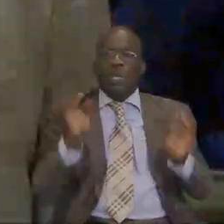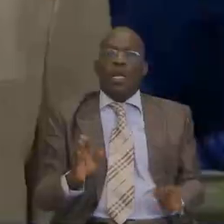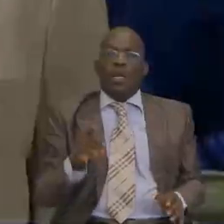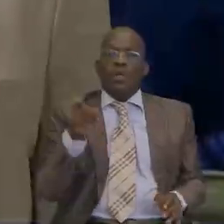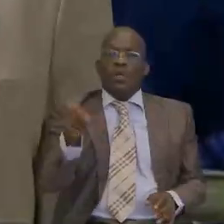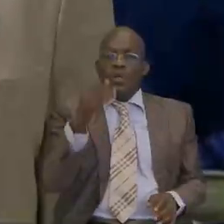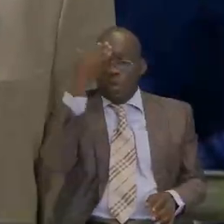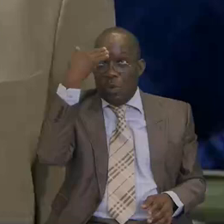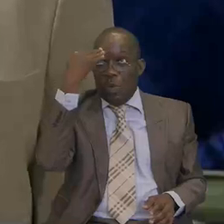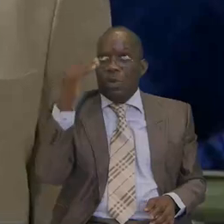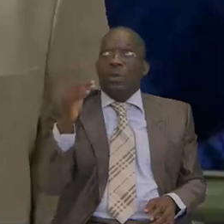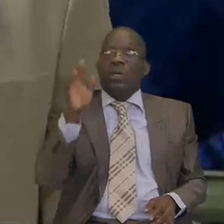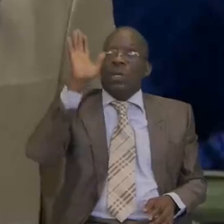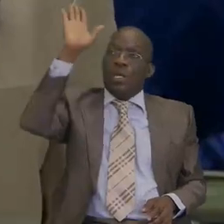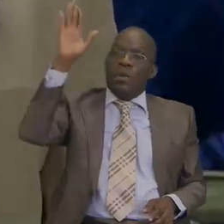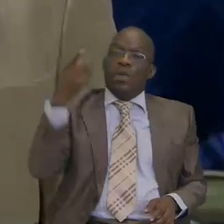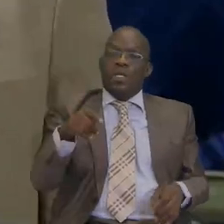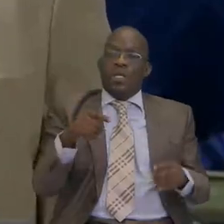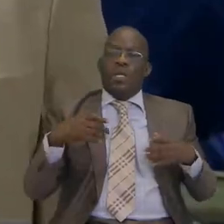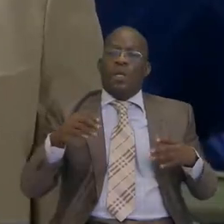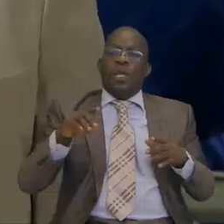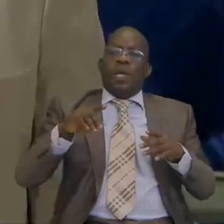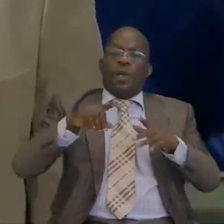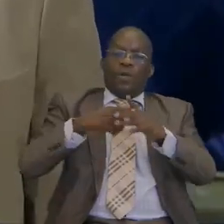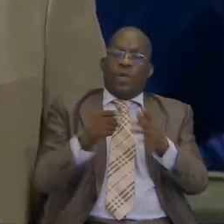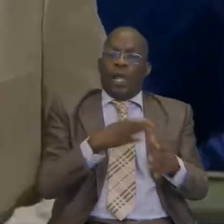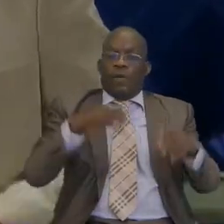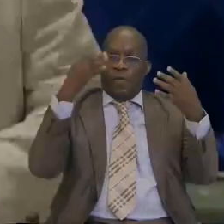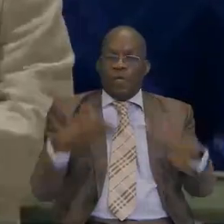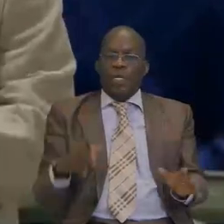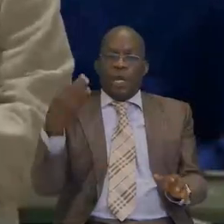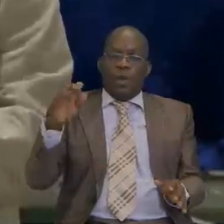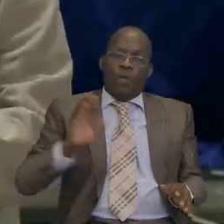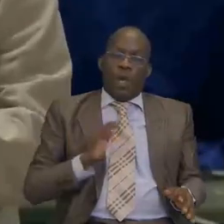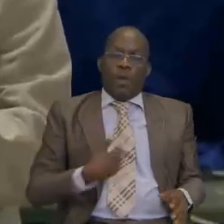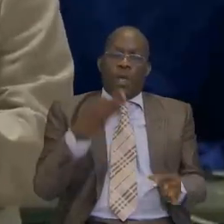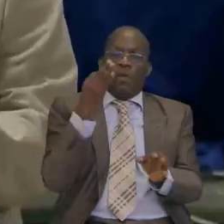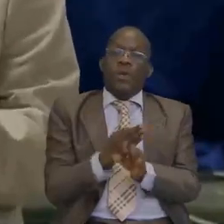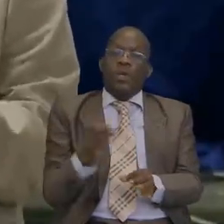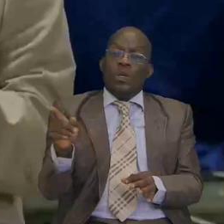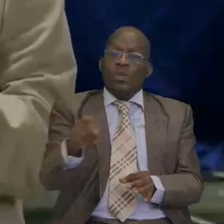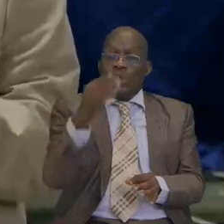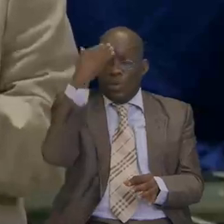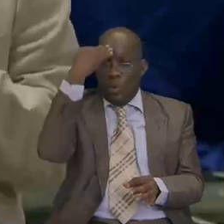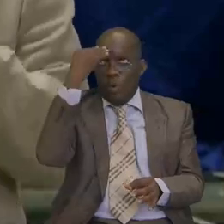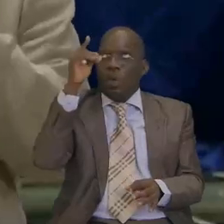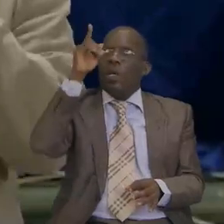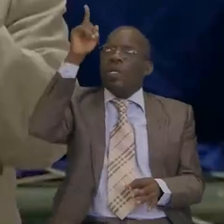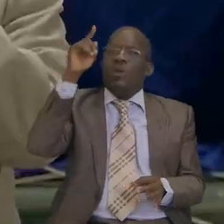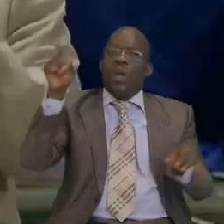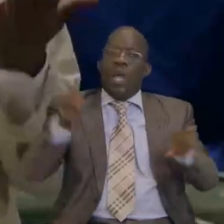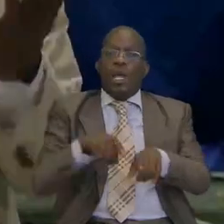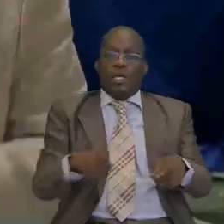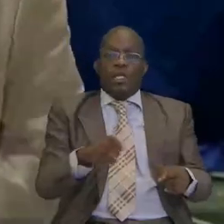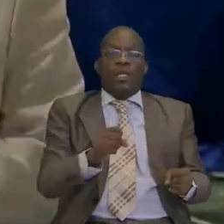connais comme le fondateur et celui qui achève notre foi. Tu le connais comme la